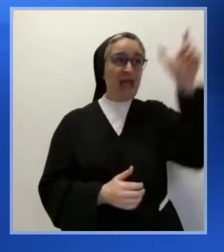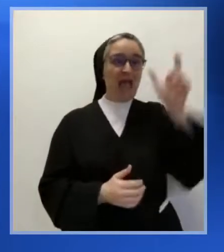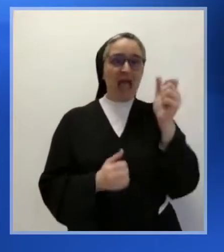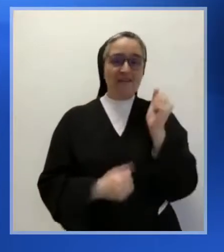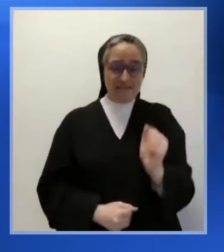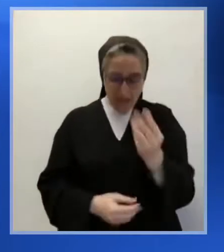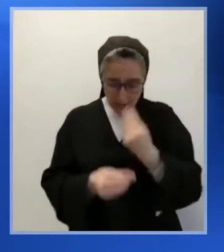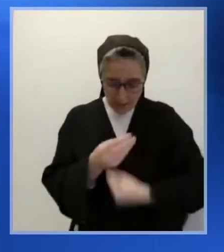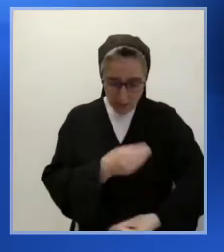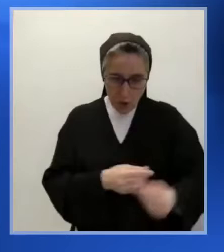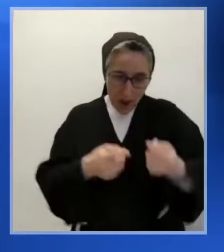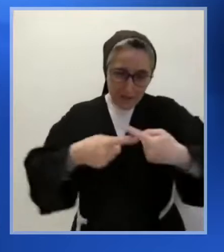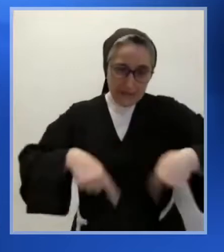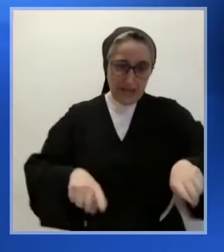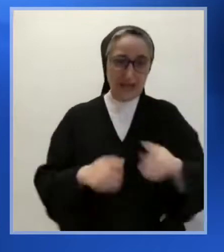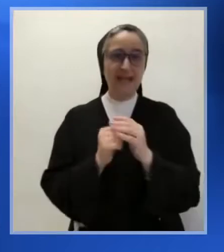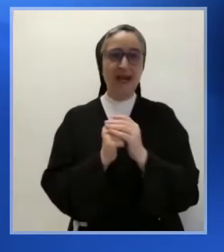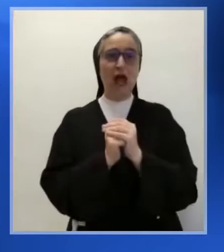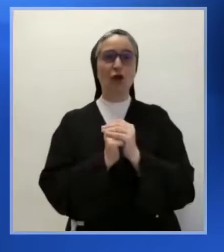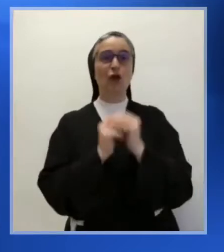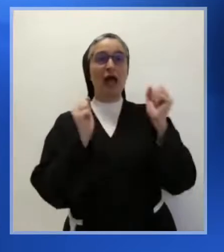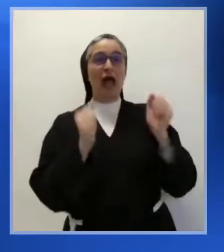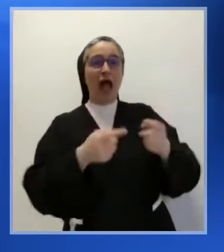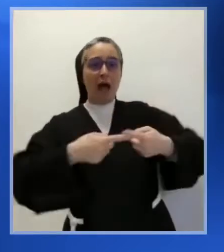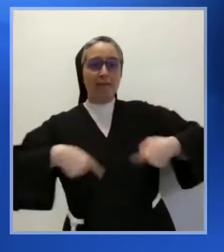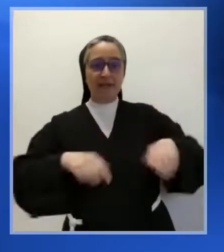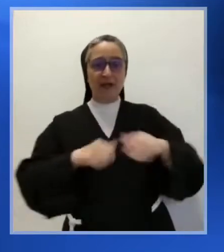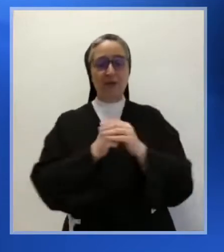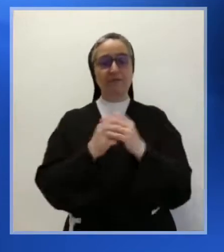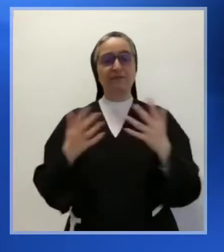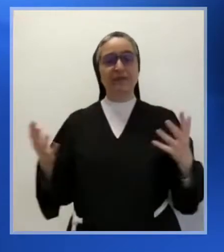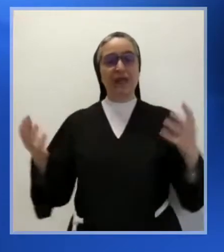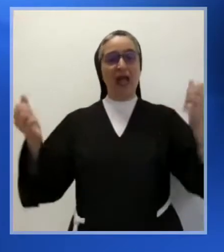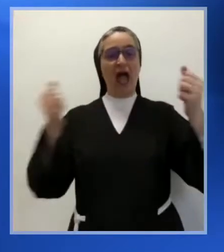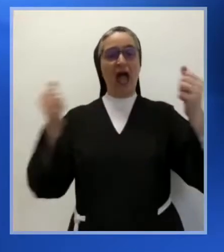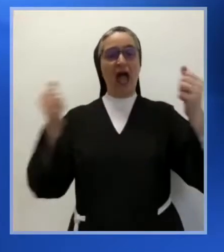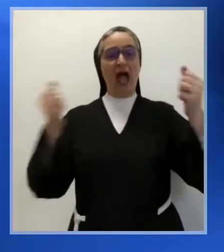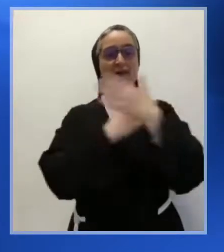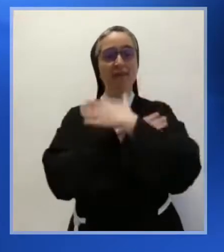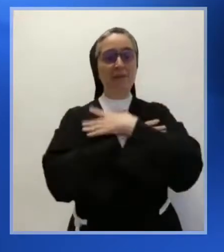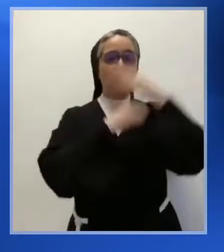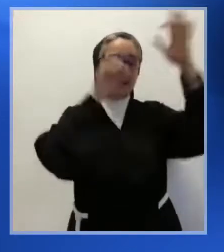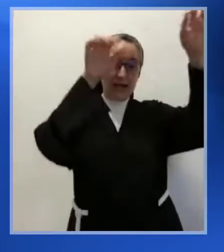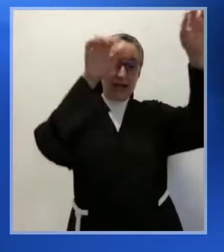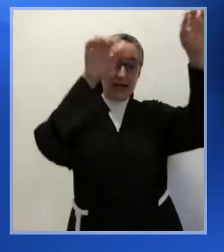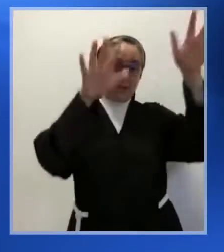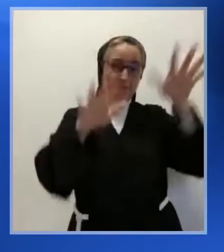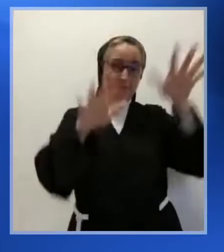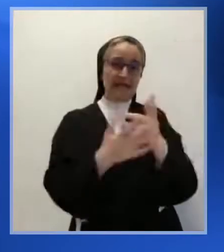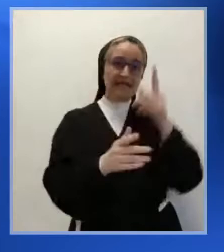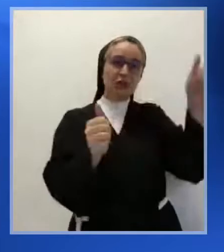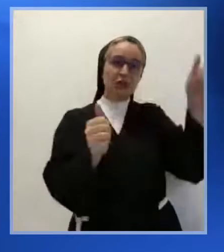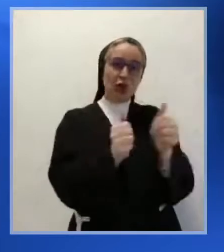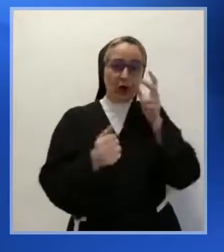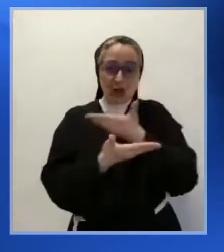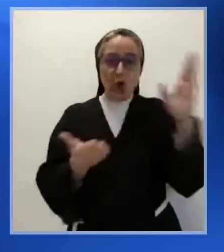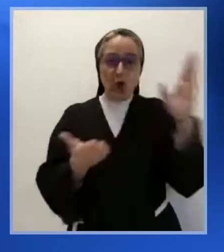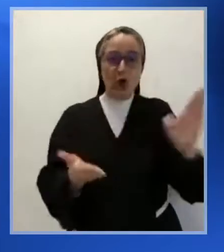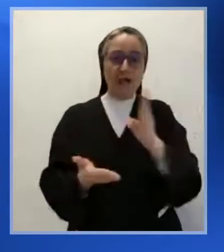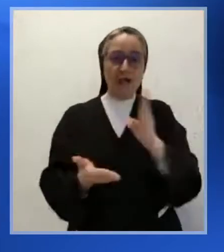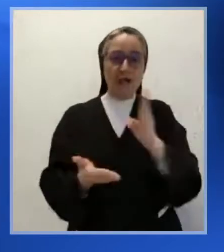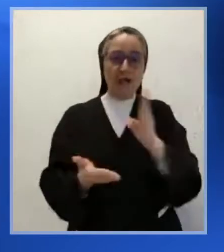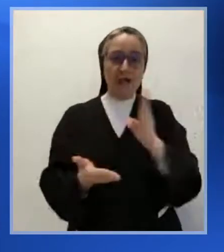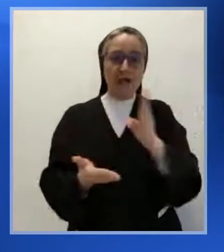verbum caro factum est. Et habitabit in nobis. Ave Maria, gratia plena, Dominus Tecum. Benedicta tui